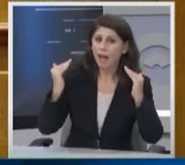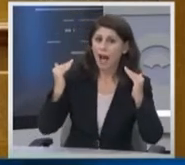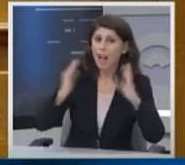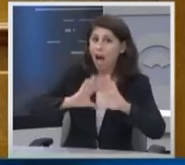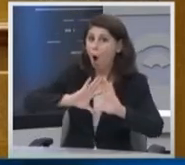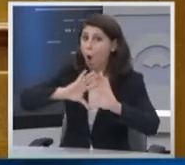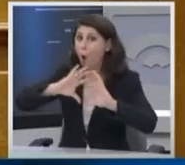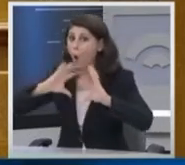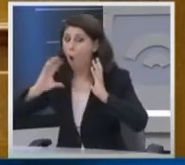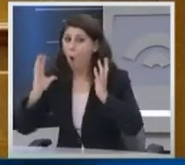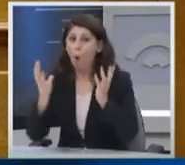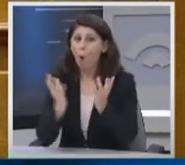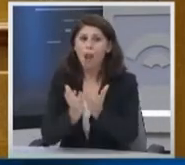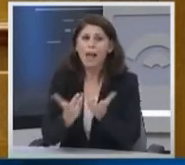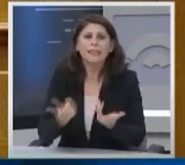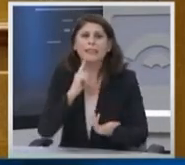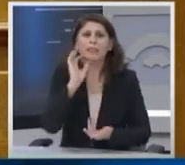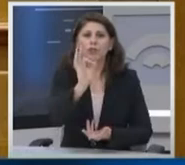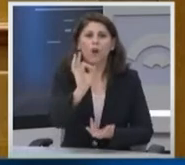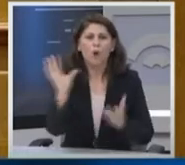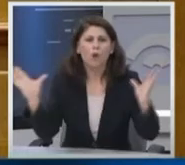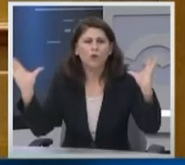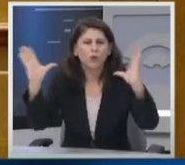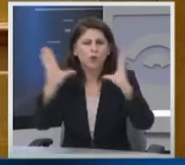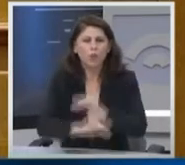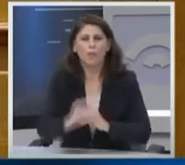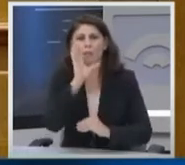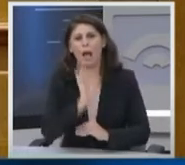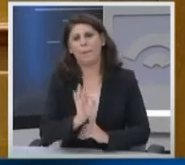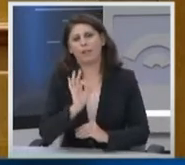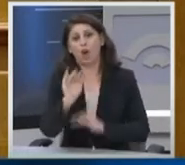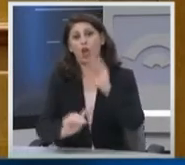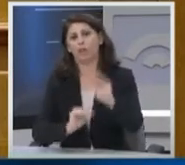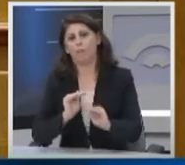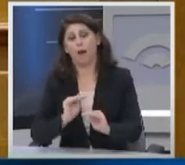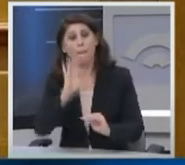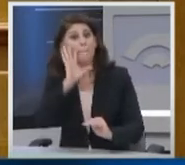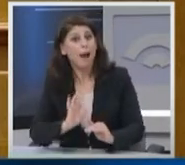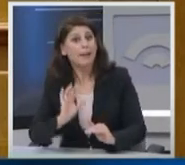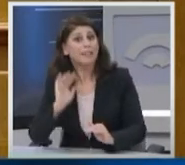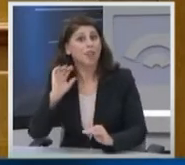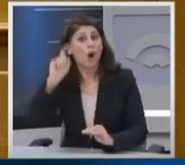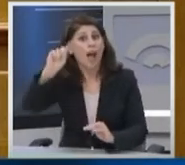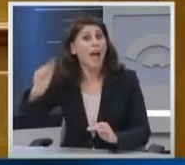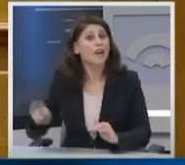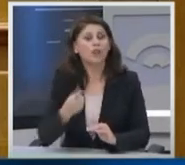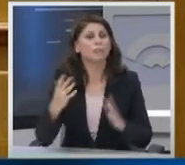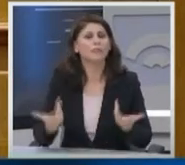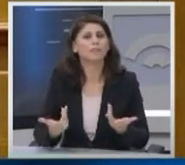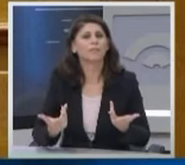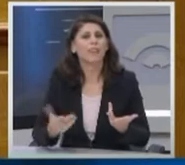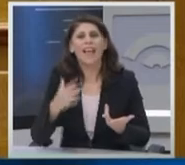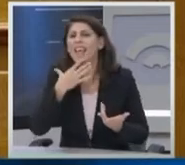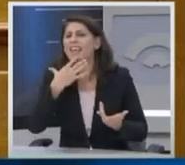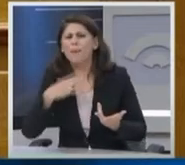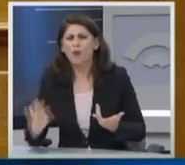και σκοπό να συσκοτήσουν το πραγματικό ερώτημα. Και το πραγματικό ερώτημα ποιο είναι? Γιατί το ρολόι